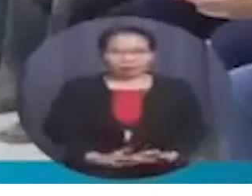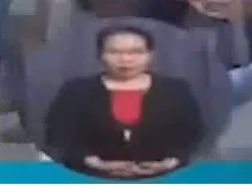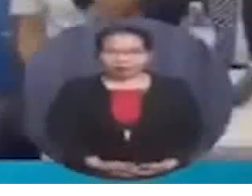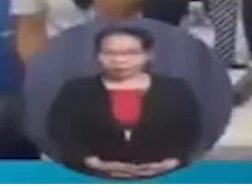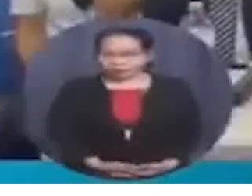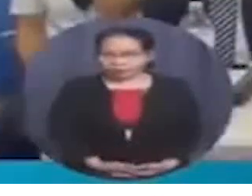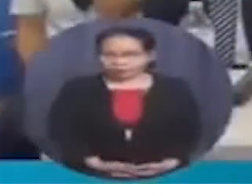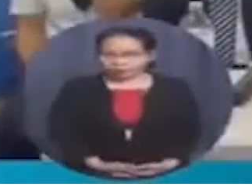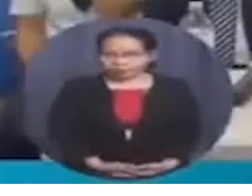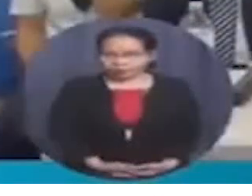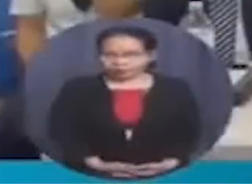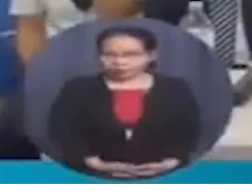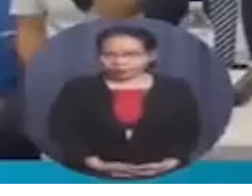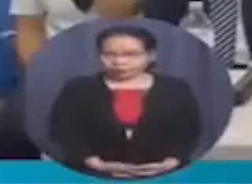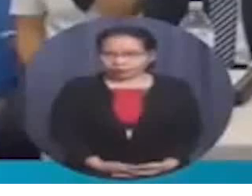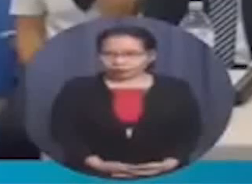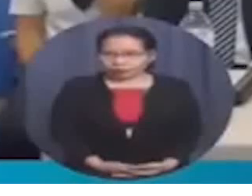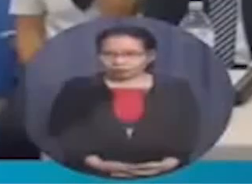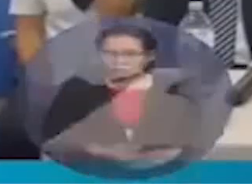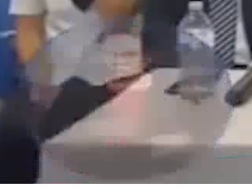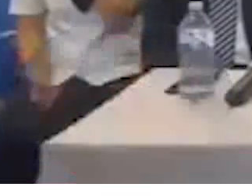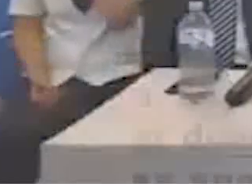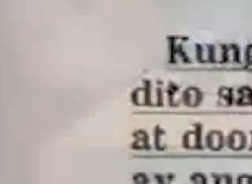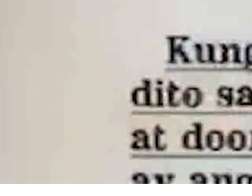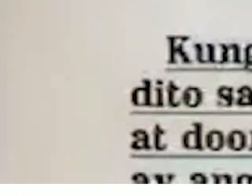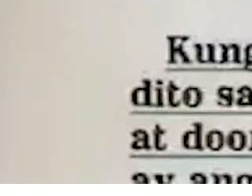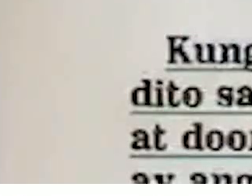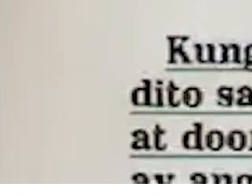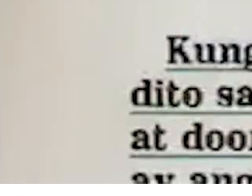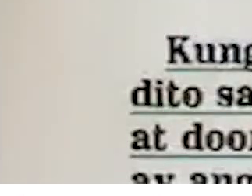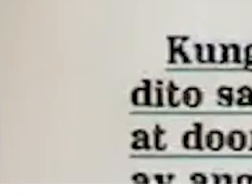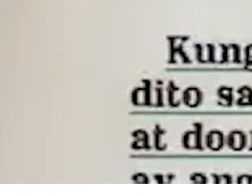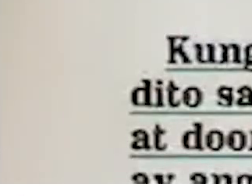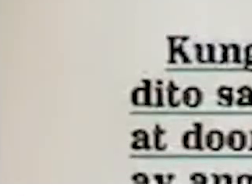hanggang buhay ka pa,